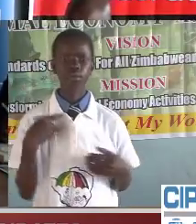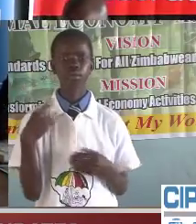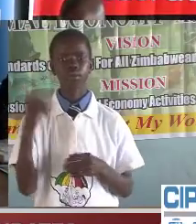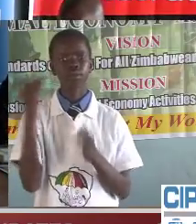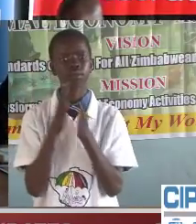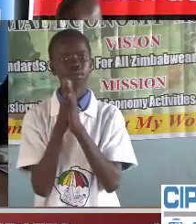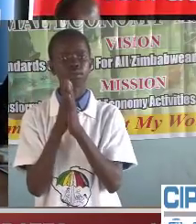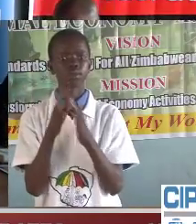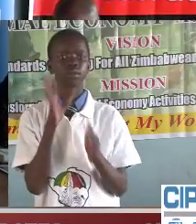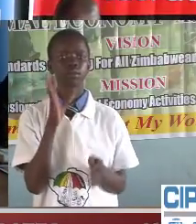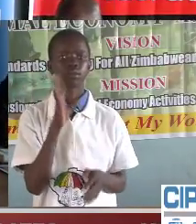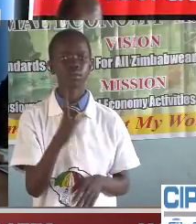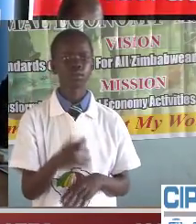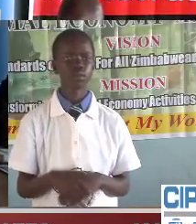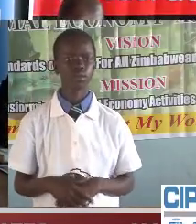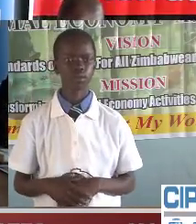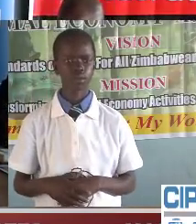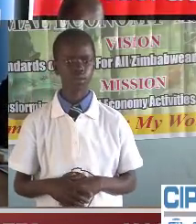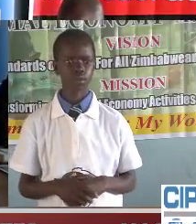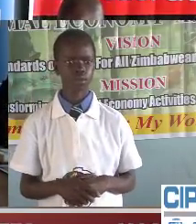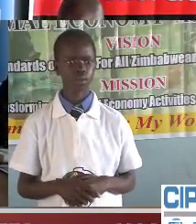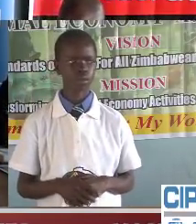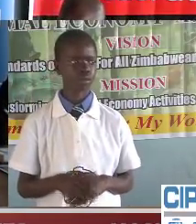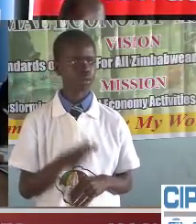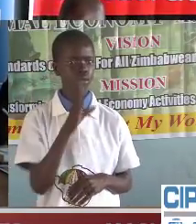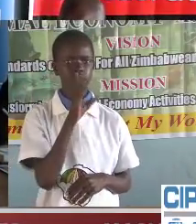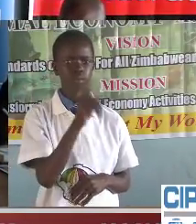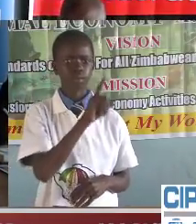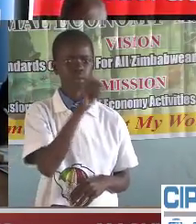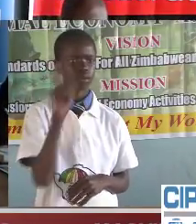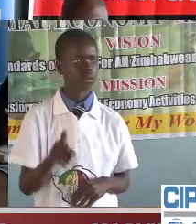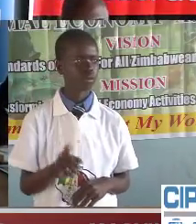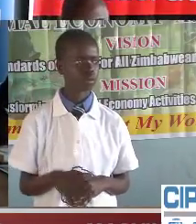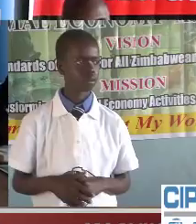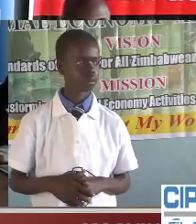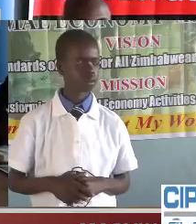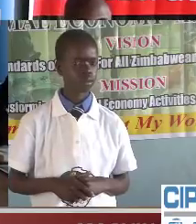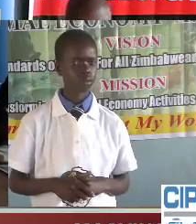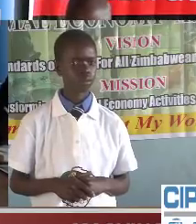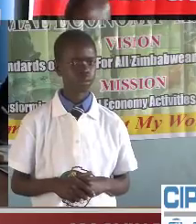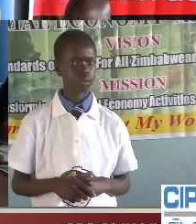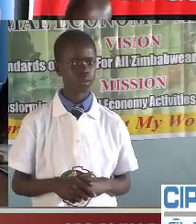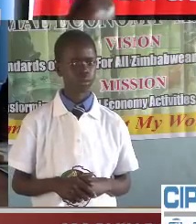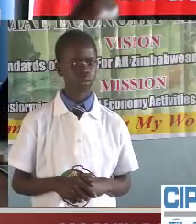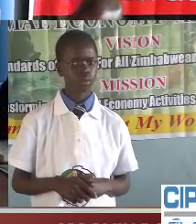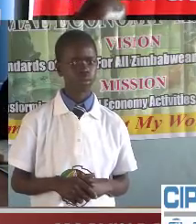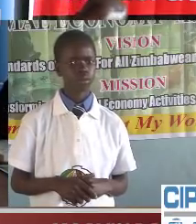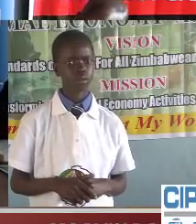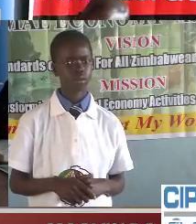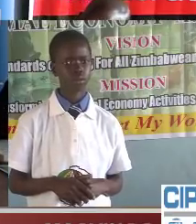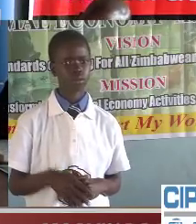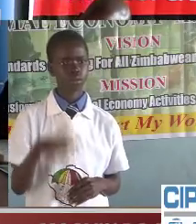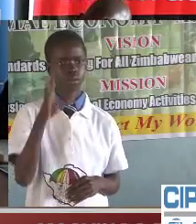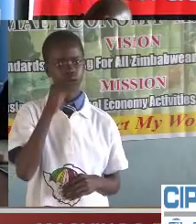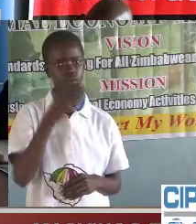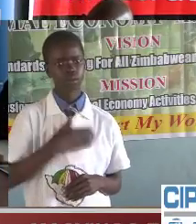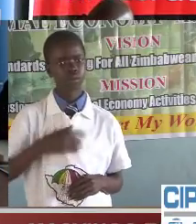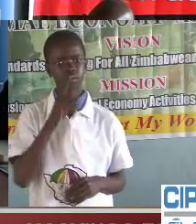voraramana izvozvo. Right. Mubvunzo wechipiri wanzi nyaya yemvura iyi.